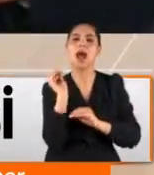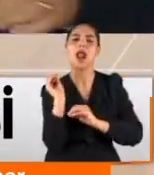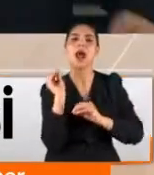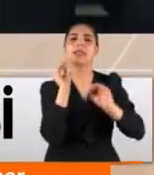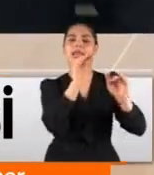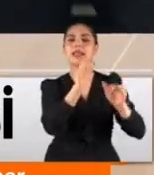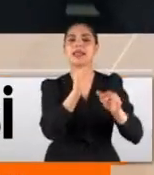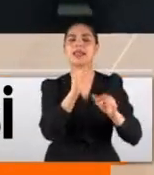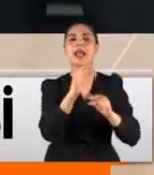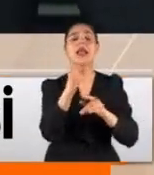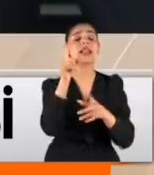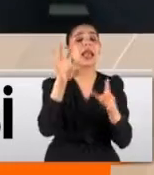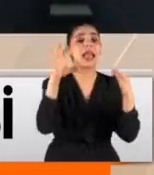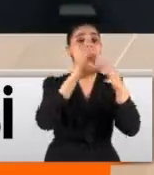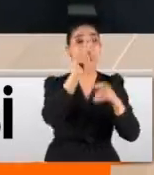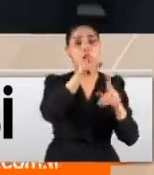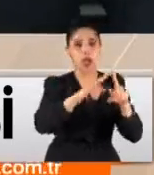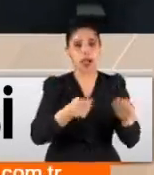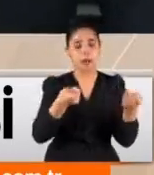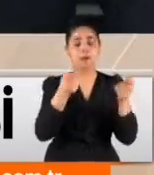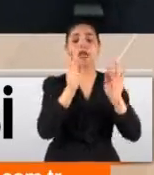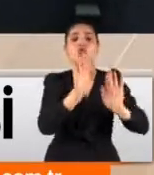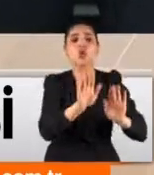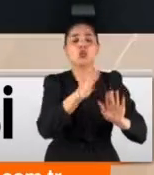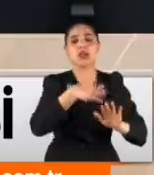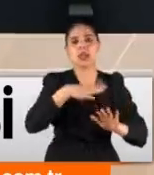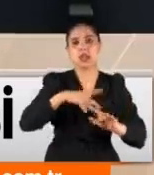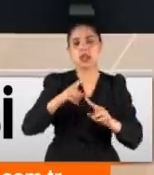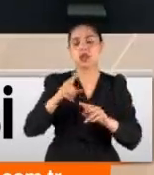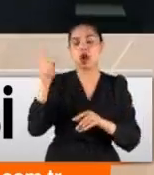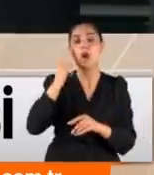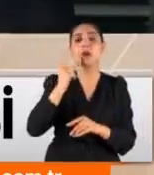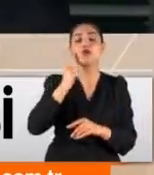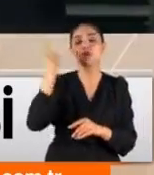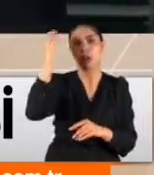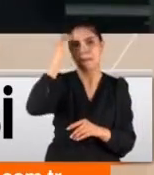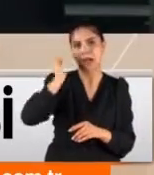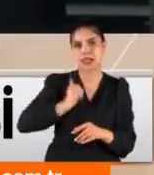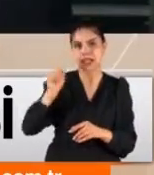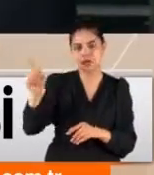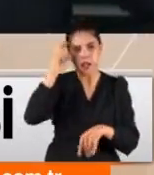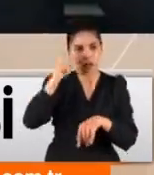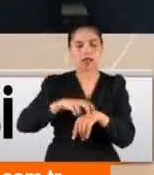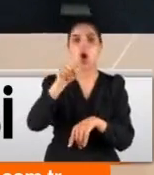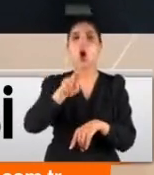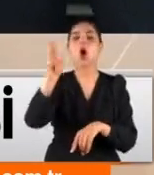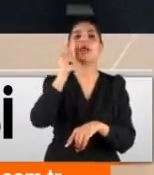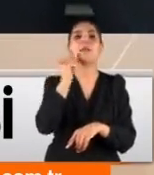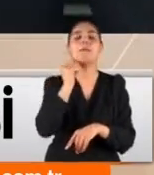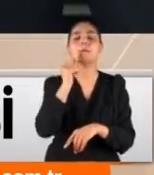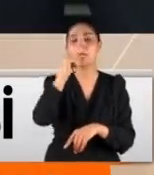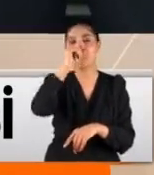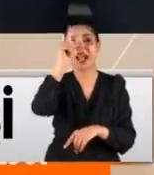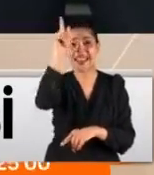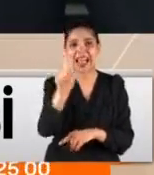ilgili ödenen paralarla ilgili o hesabın dondurulmasını istiyor Yargıtay Cumhuriyet Başsavcısı hatırlanacak sırasında 17 Mart'ta ilk